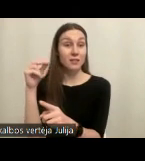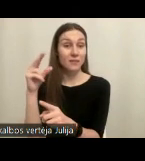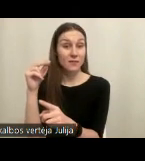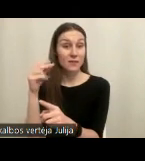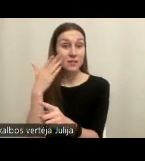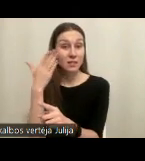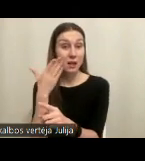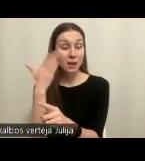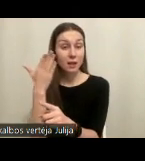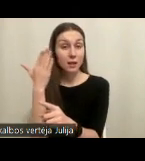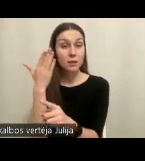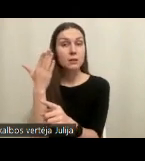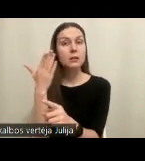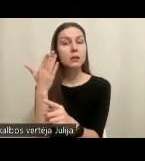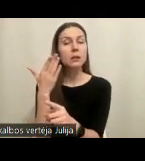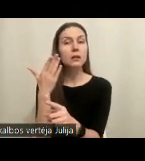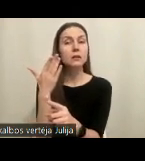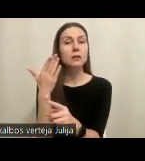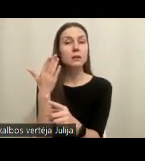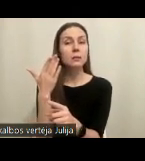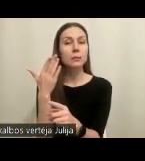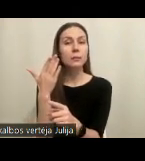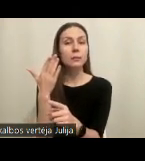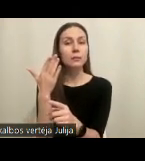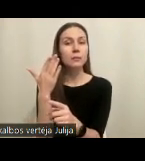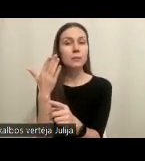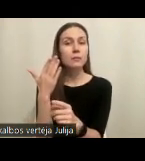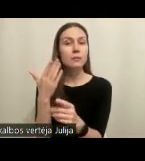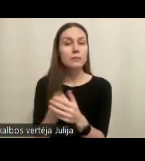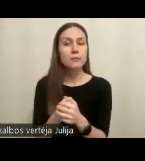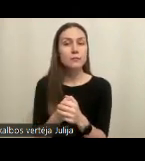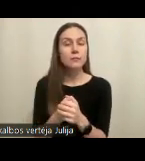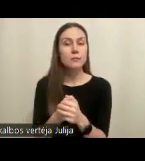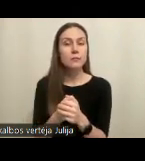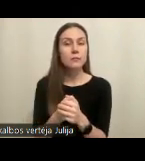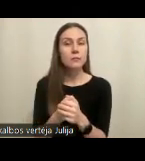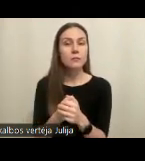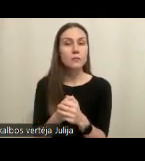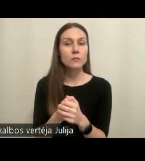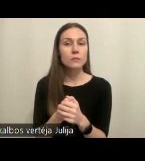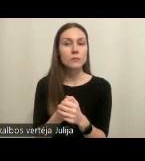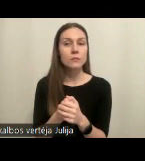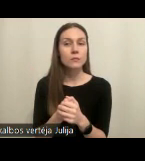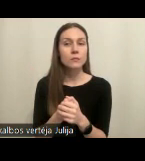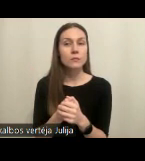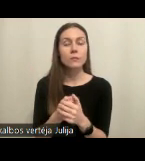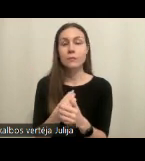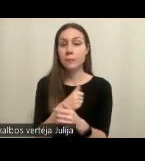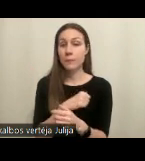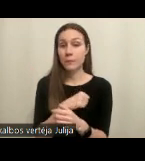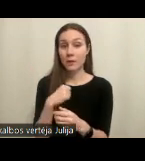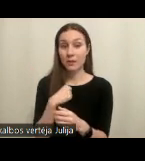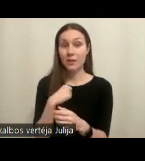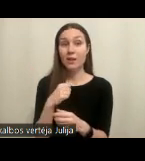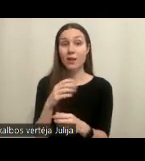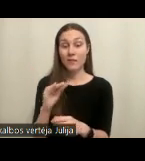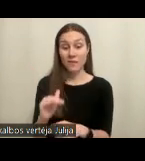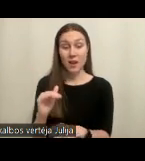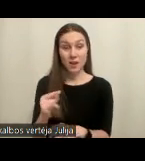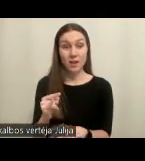Lisa jau anksčiau minėjo. Ir aš šiaip pati, kaip vaikas, buvau skatinama